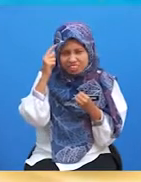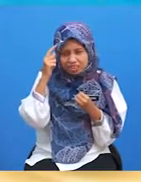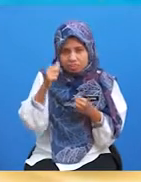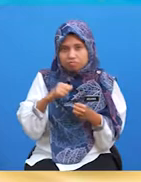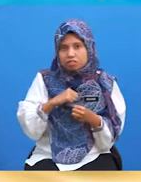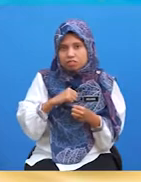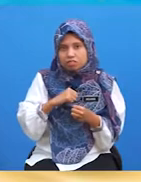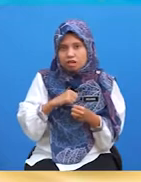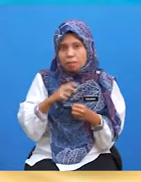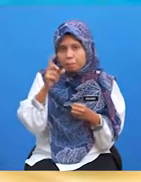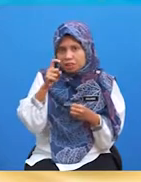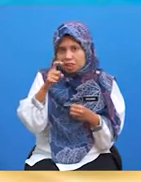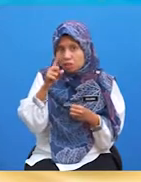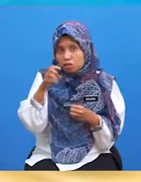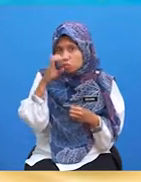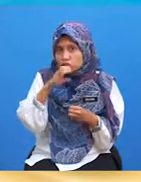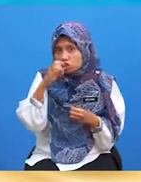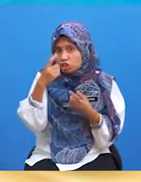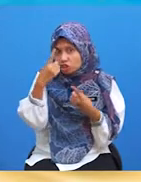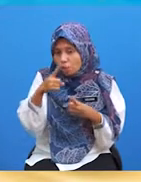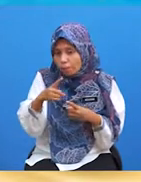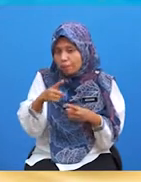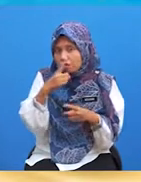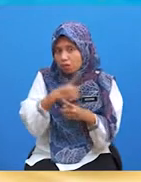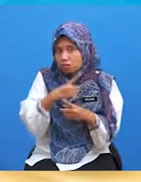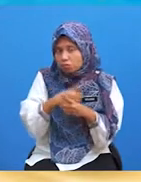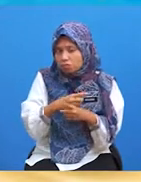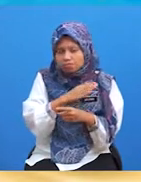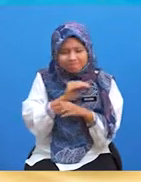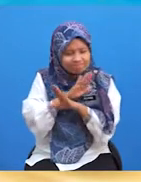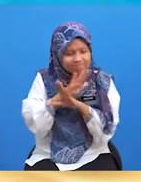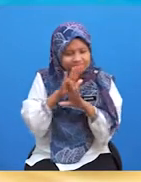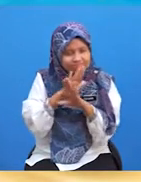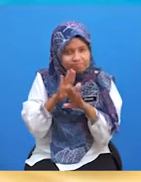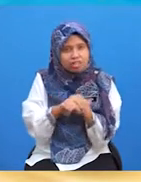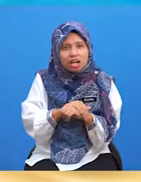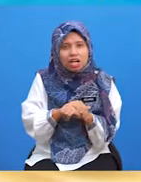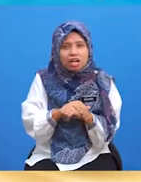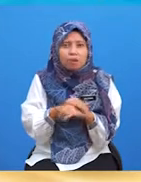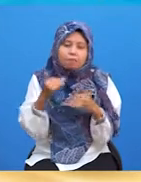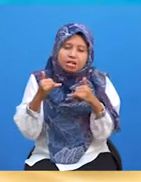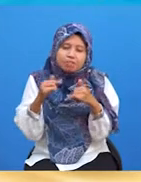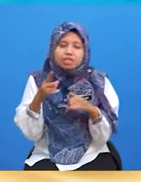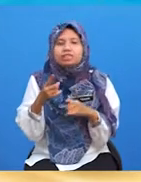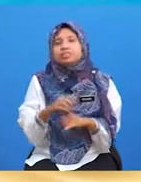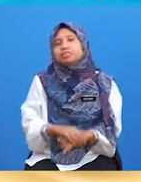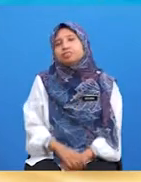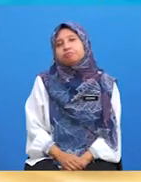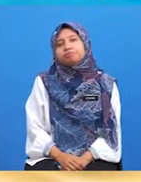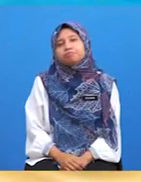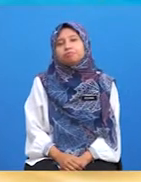Pastikan kamu mencari jawapan yang tepat. Jangan sekadar melepaskan batuk di tangga